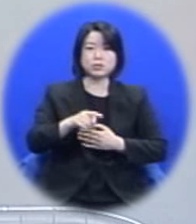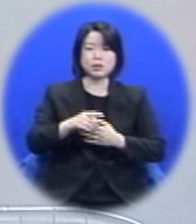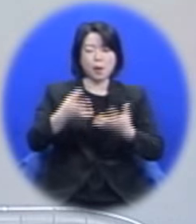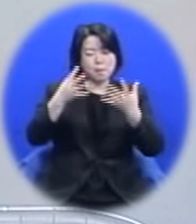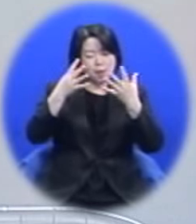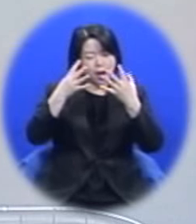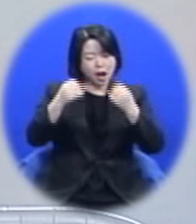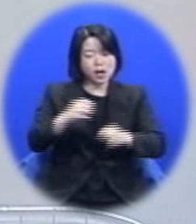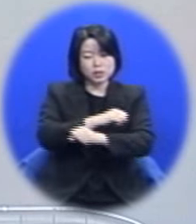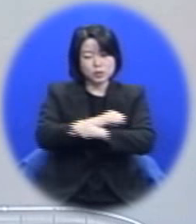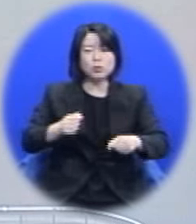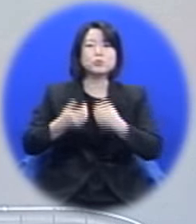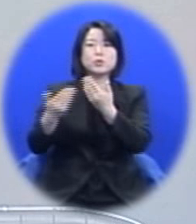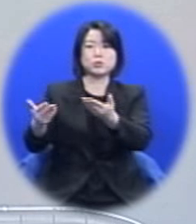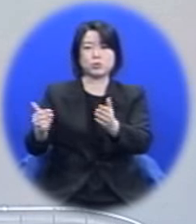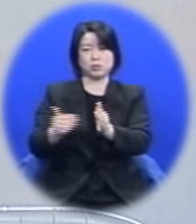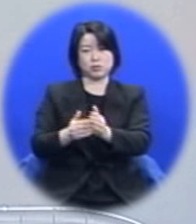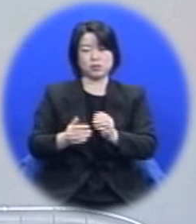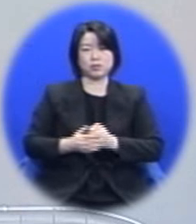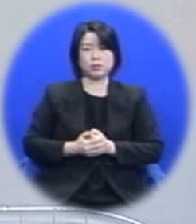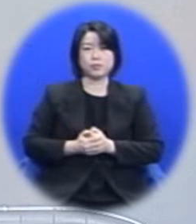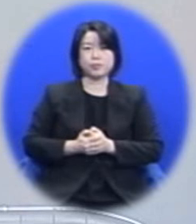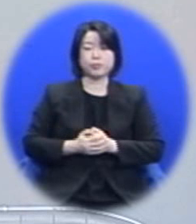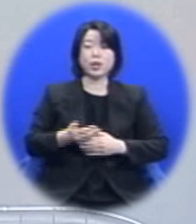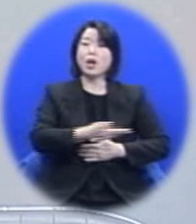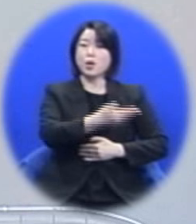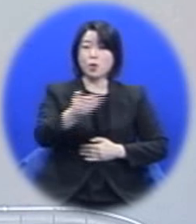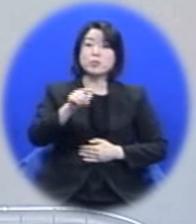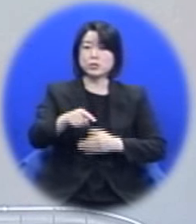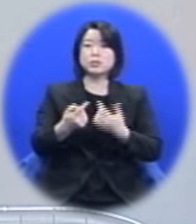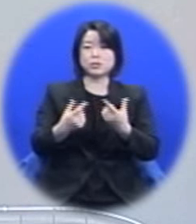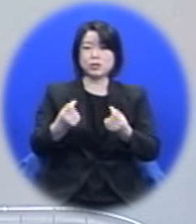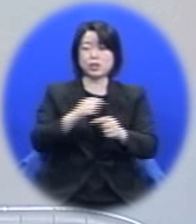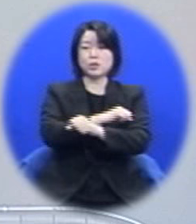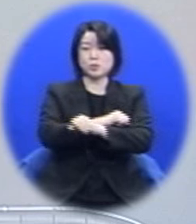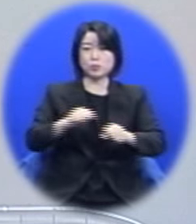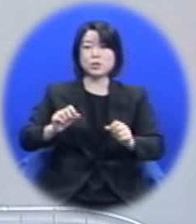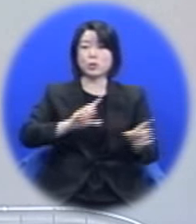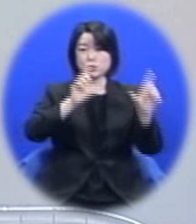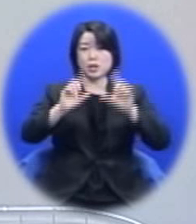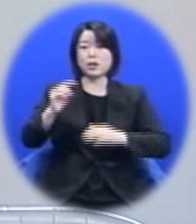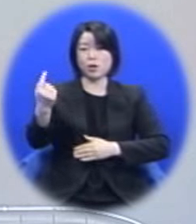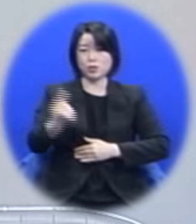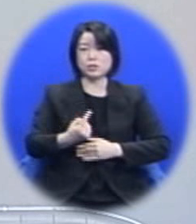없이 용서했다는 거, 수도 없이. 여러분 그렇게 용서하고 사셨잖아요.